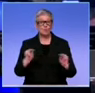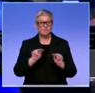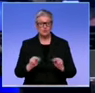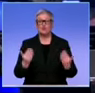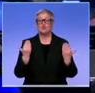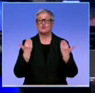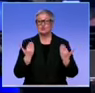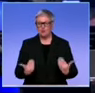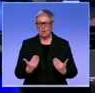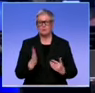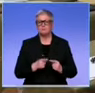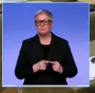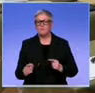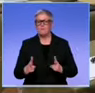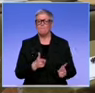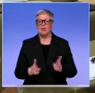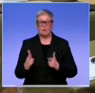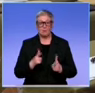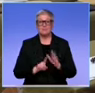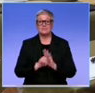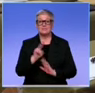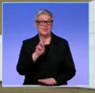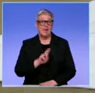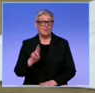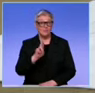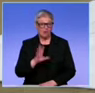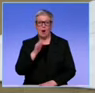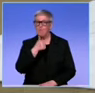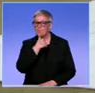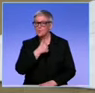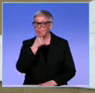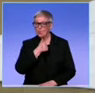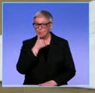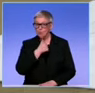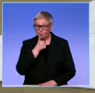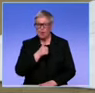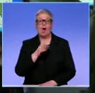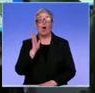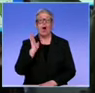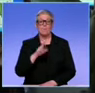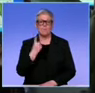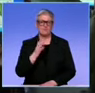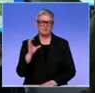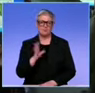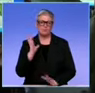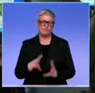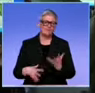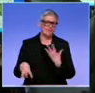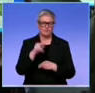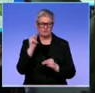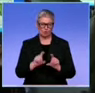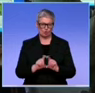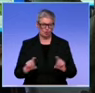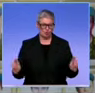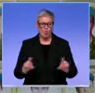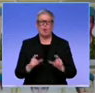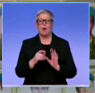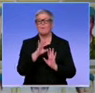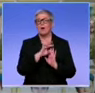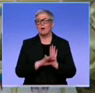стадии подготовки. С января его опробуют в тестовом режиме, а уже с 1 сентября будут использовать во всех школах. Программа